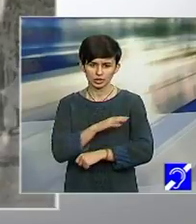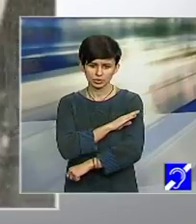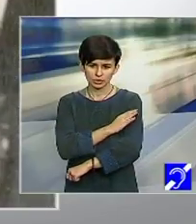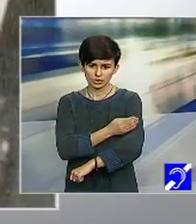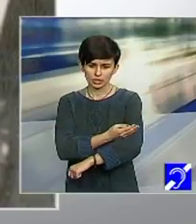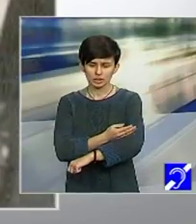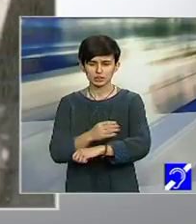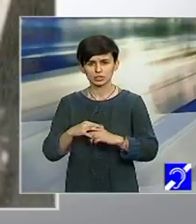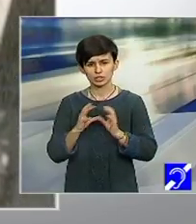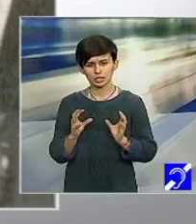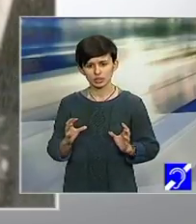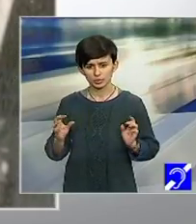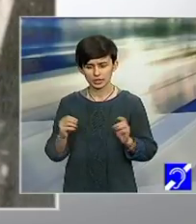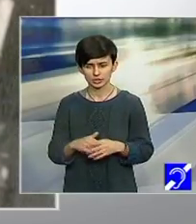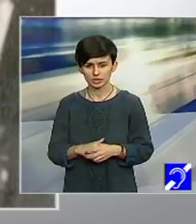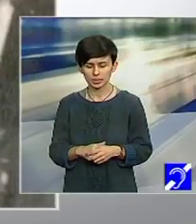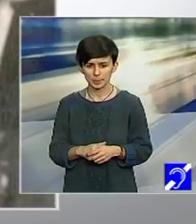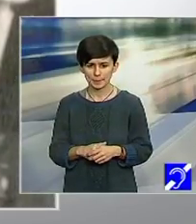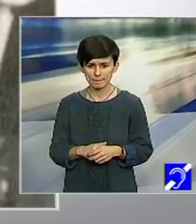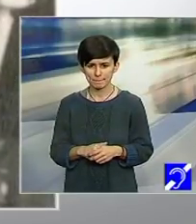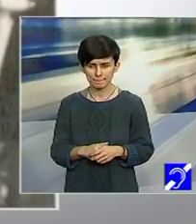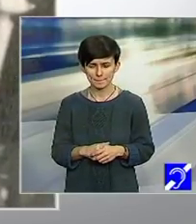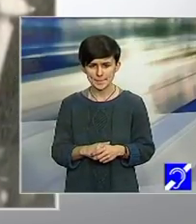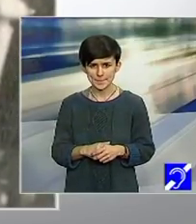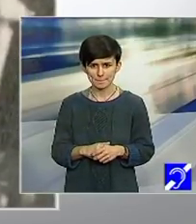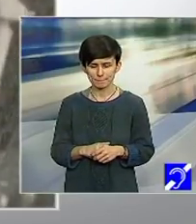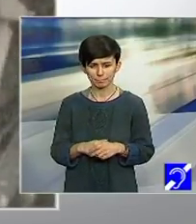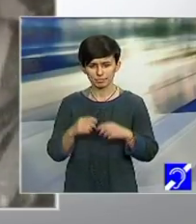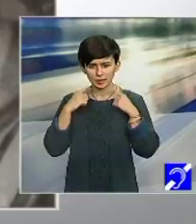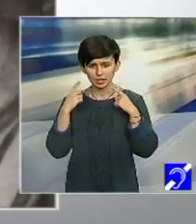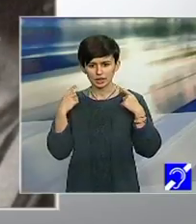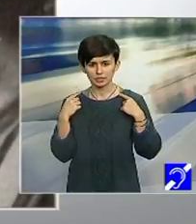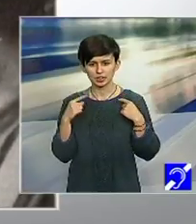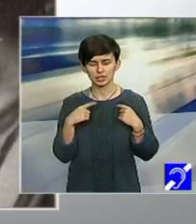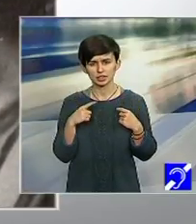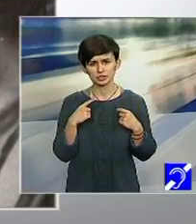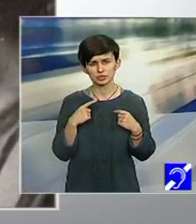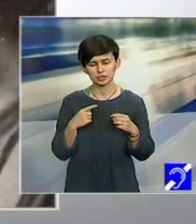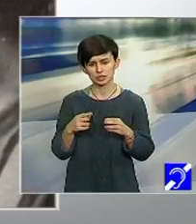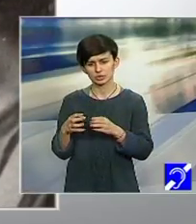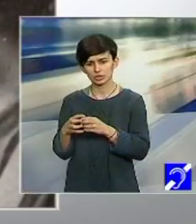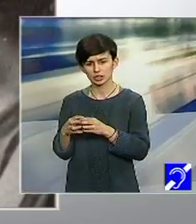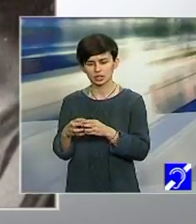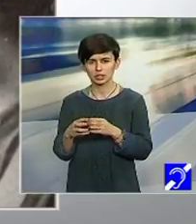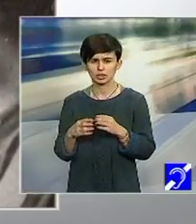autorităților românești. Evreii sunt puși într-un ghetou, în case